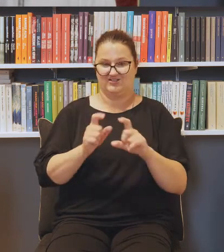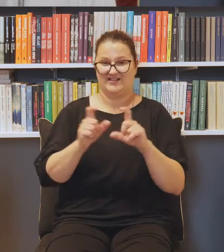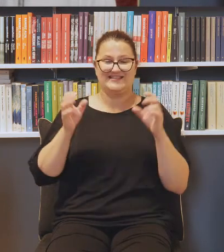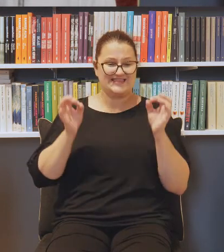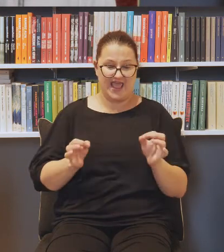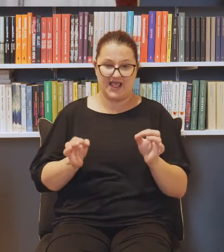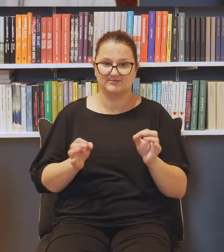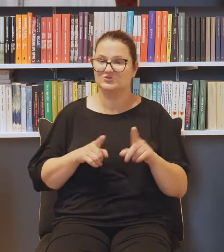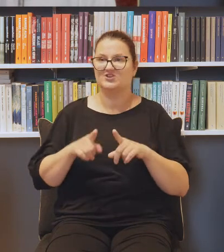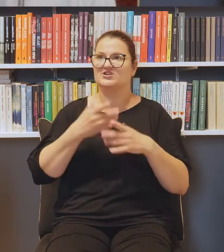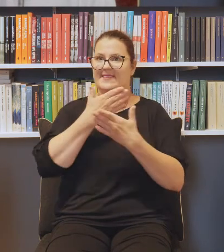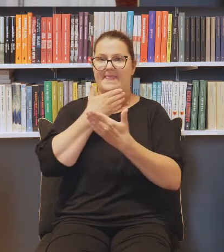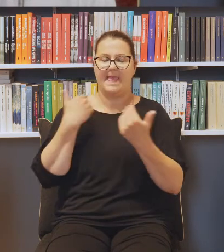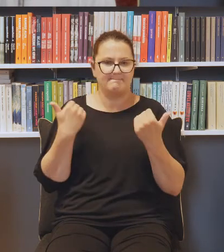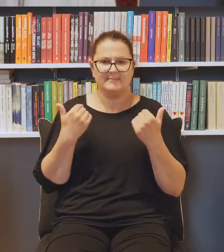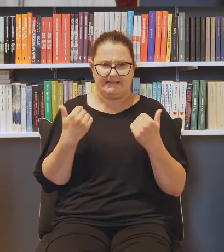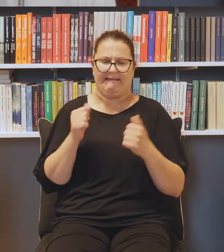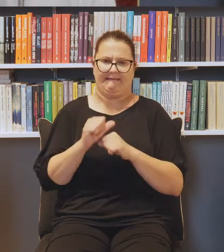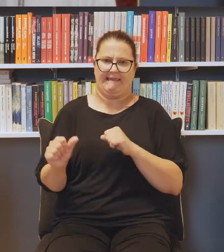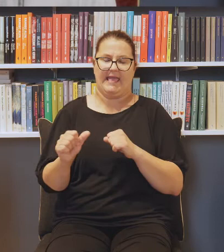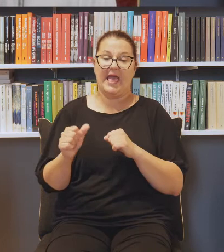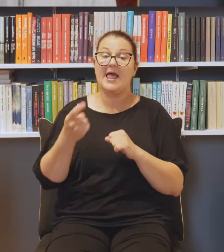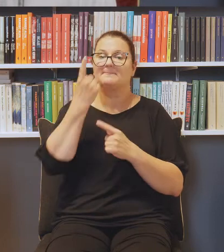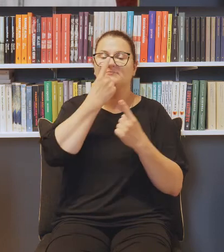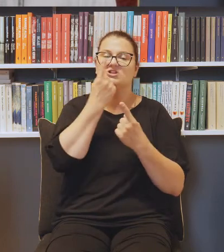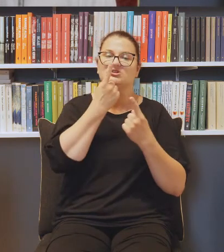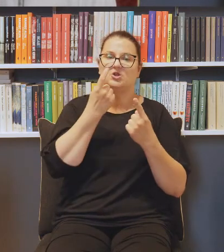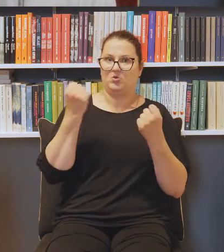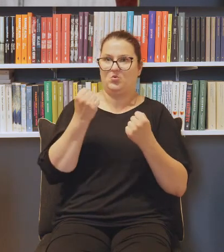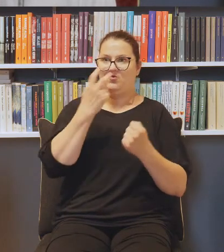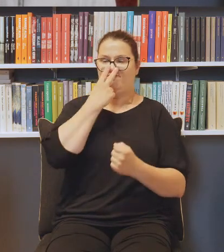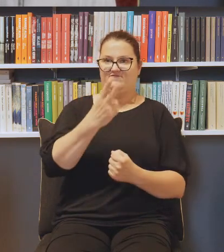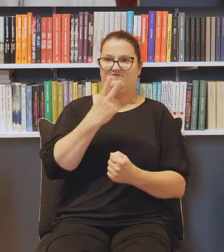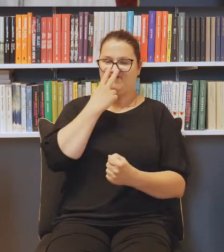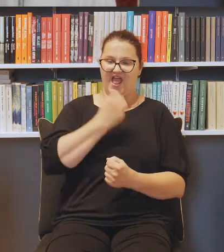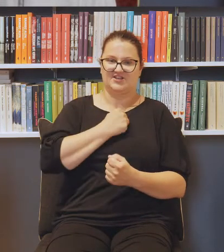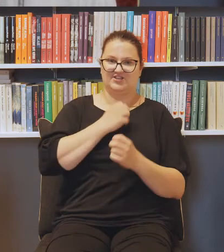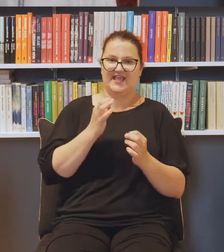nie ma, ale to jest, myślę, teraz dużo bardziej widoczne.